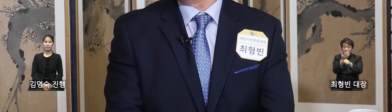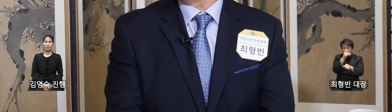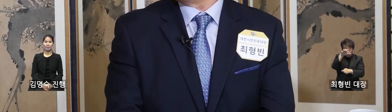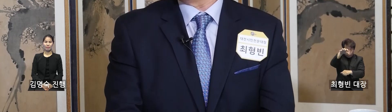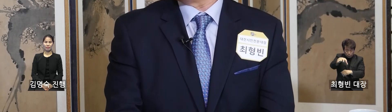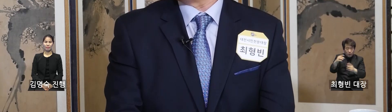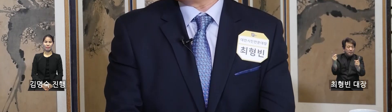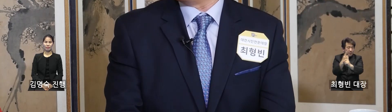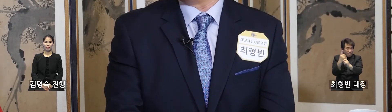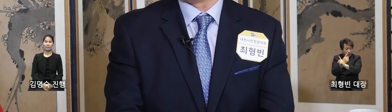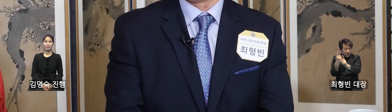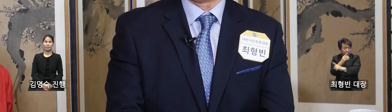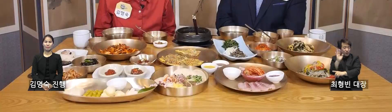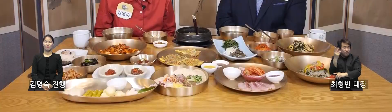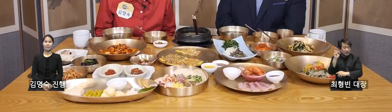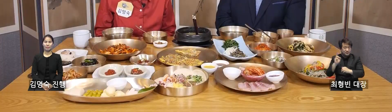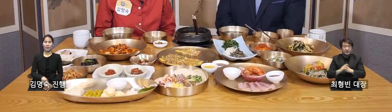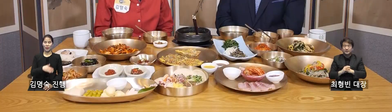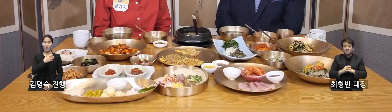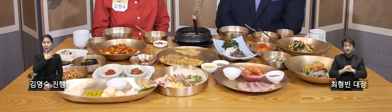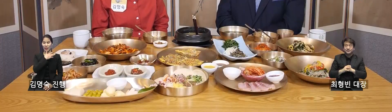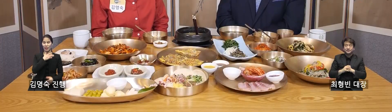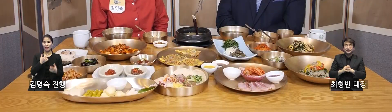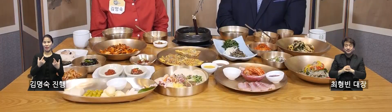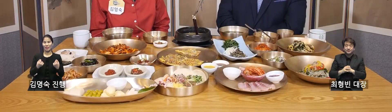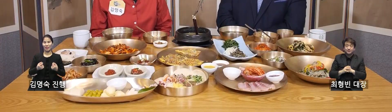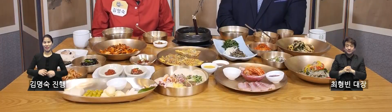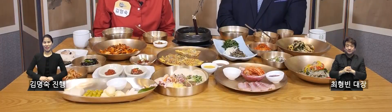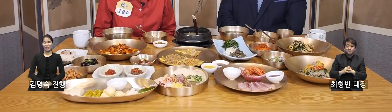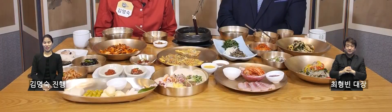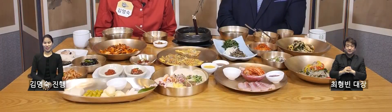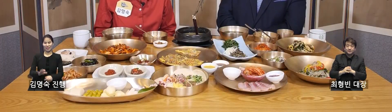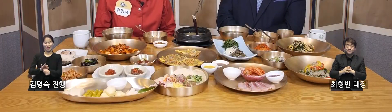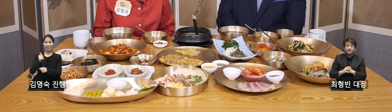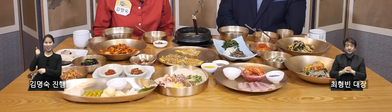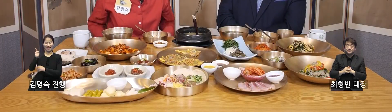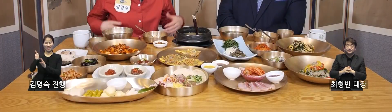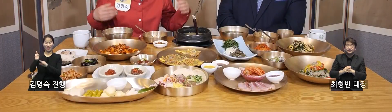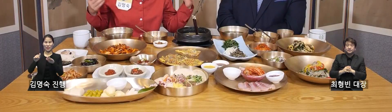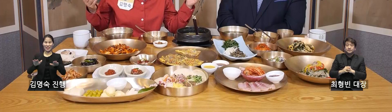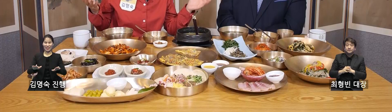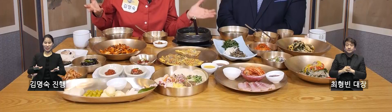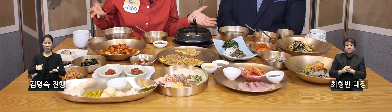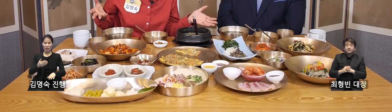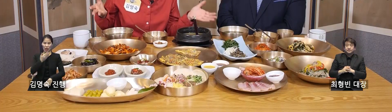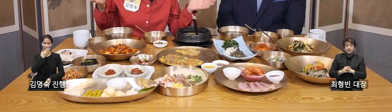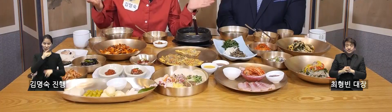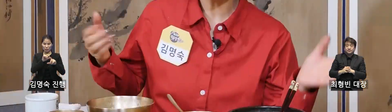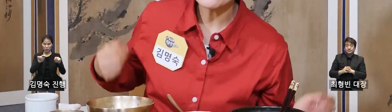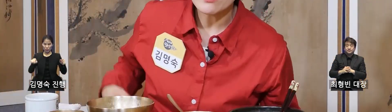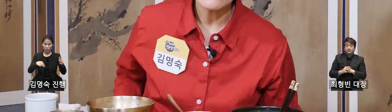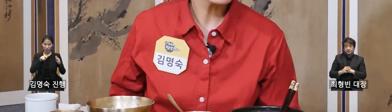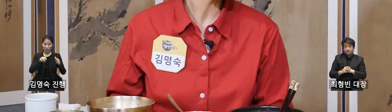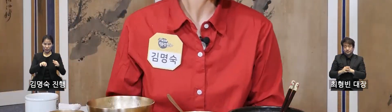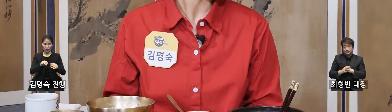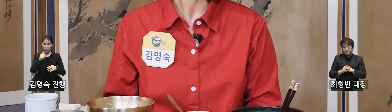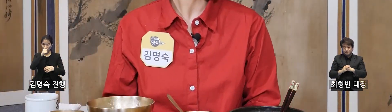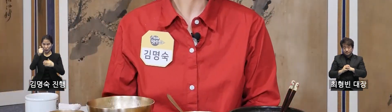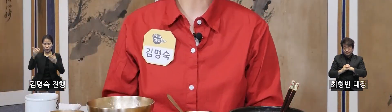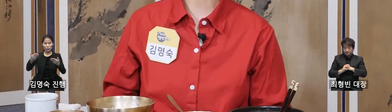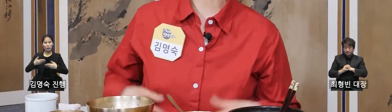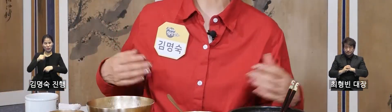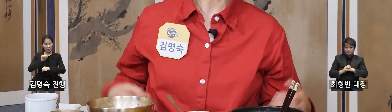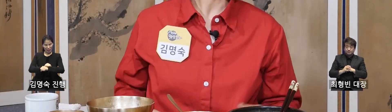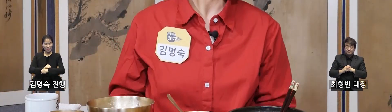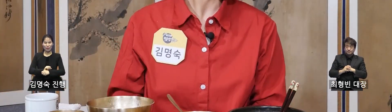변화가 될 것 같아서 아 네 흐르 대장님 오늘 음식 속에도 너무너무 잘 해주시고